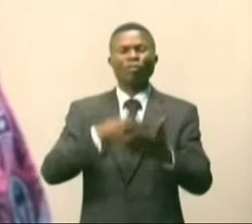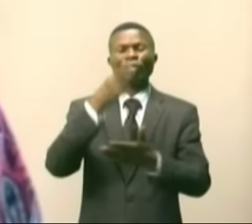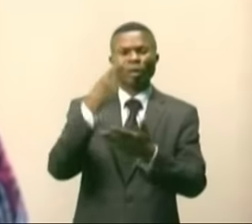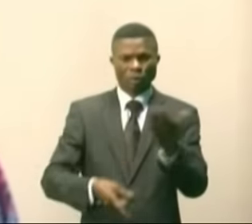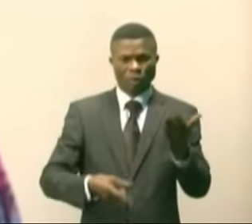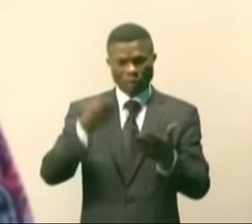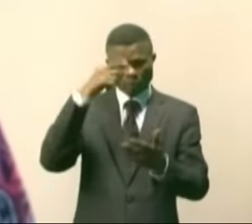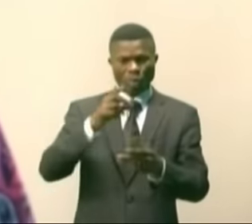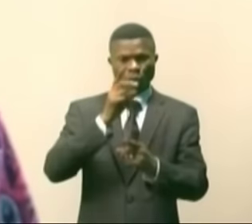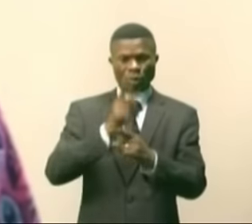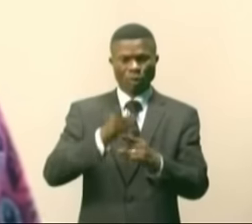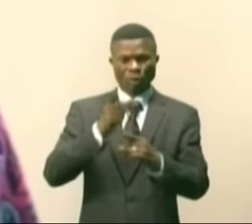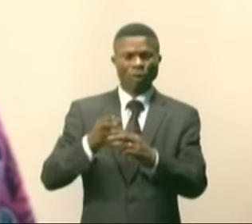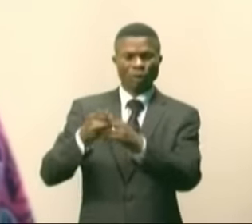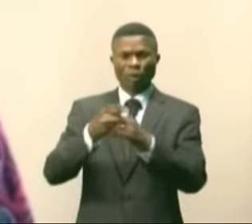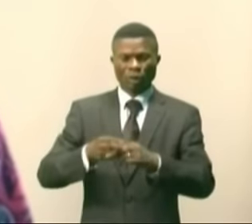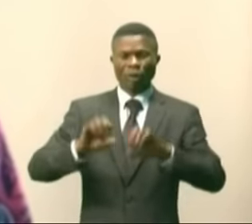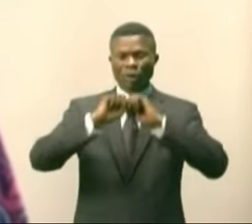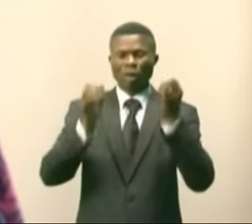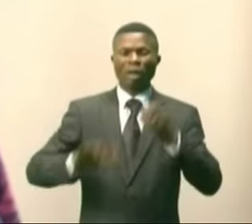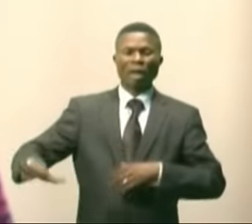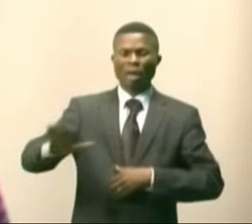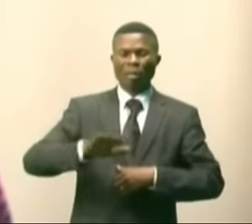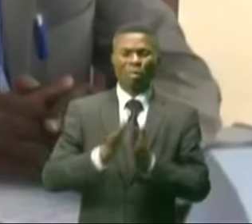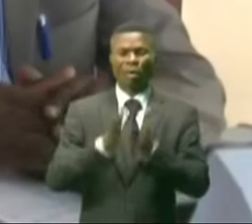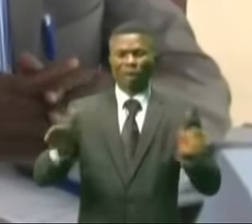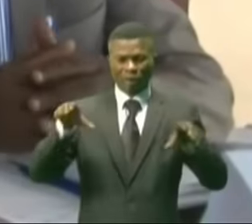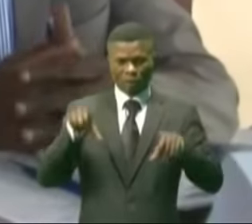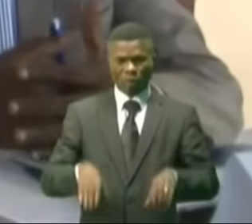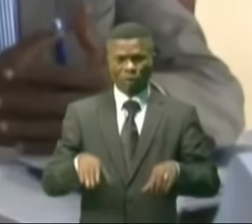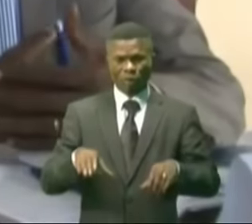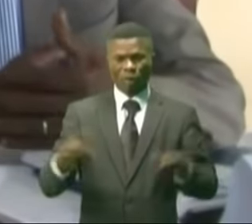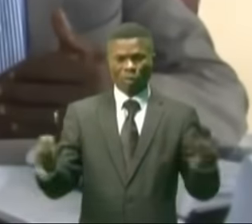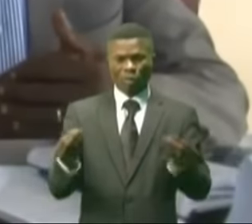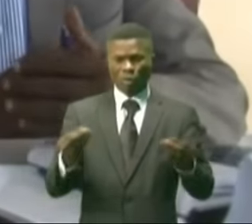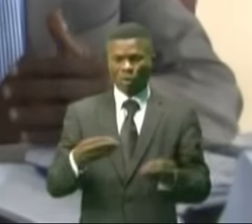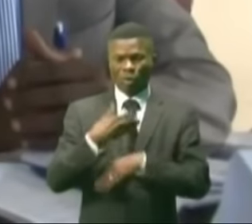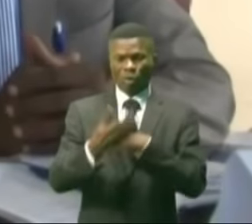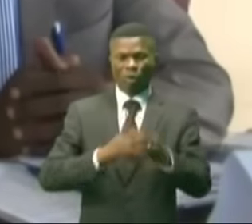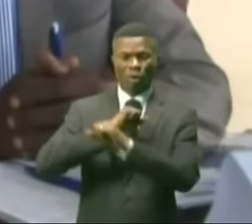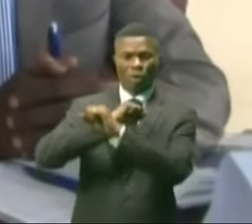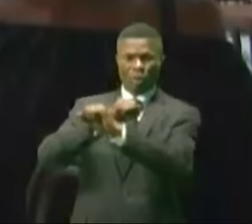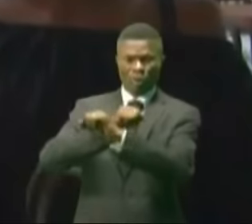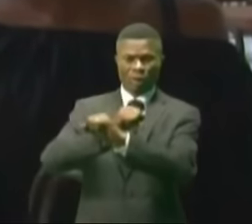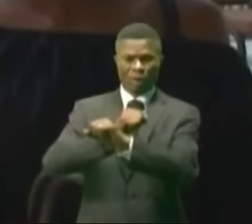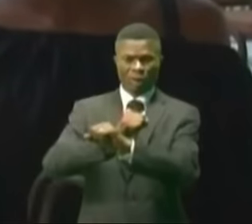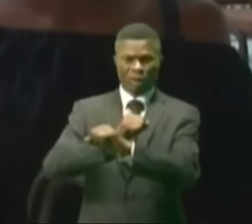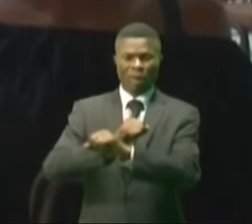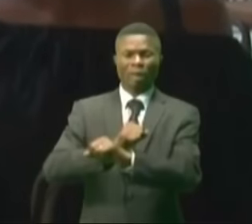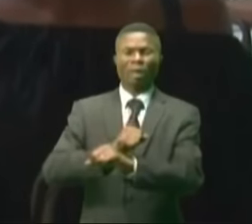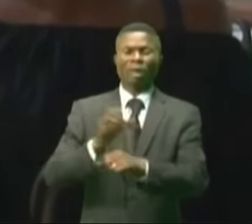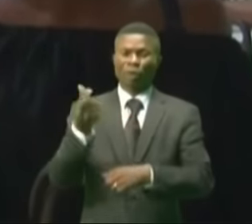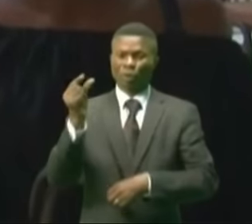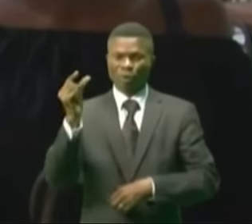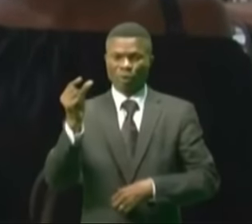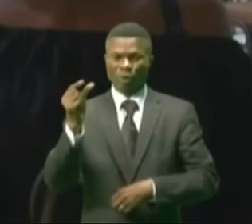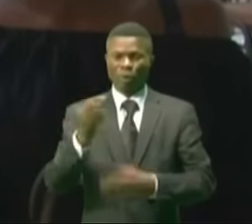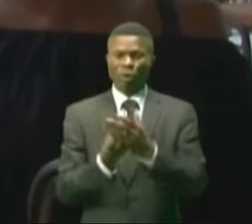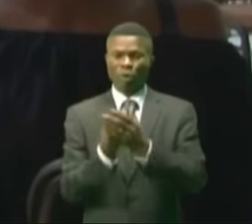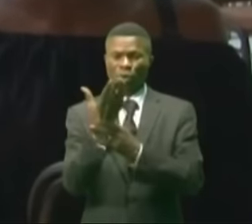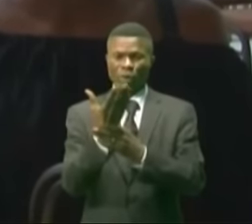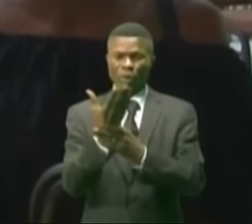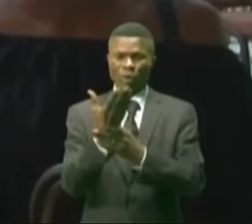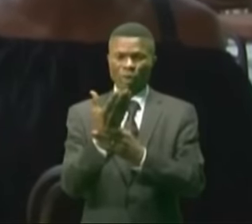pour garantir la sécurité sur toute l'étendue du pays, en vue d'assurer la protection de ces minerais, source de